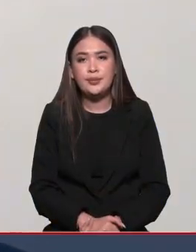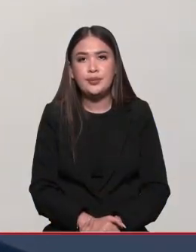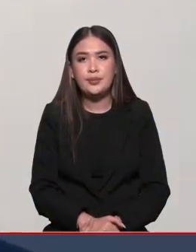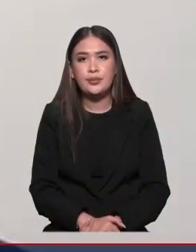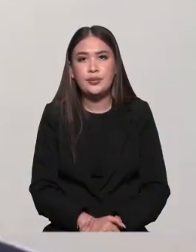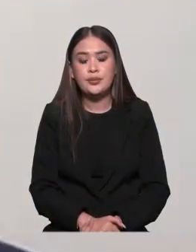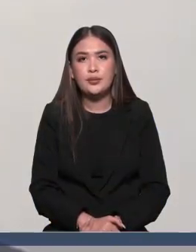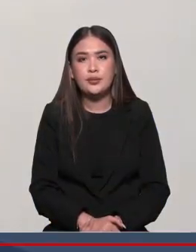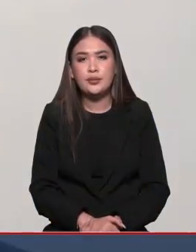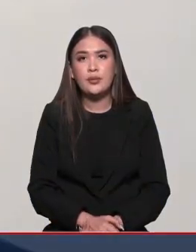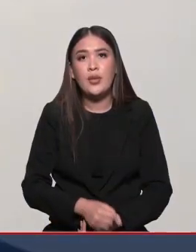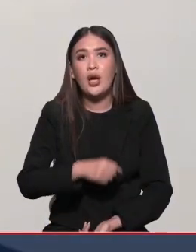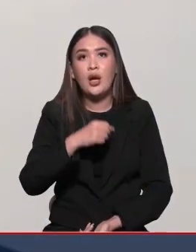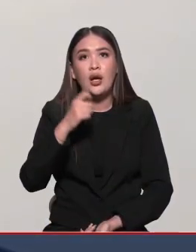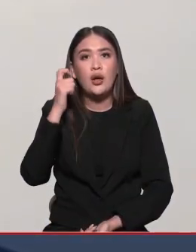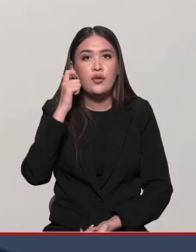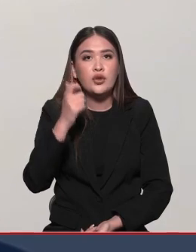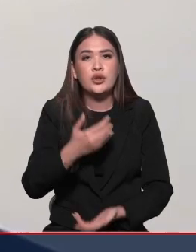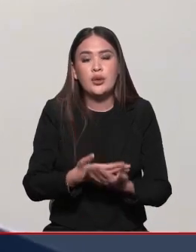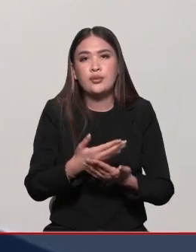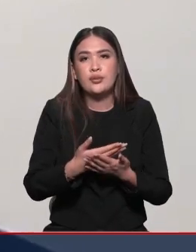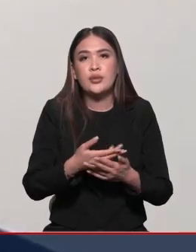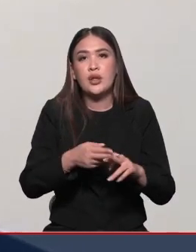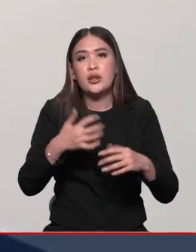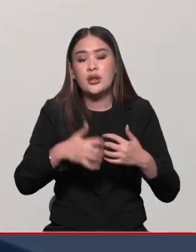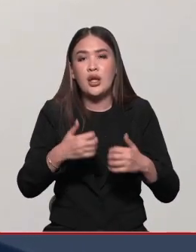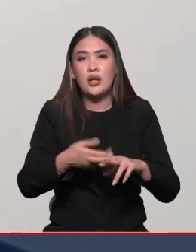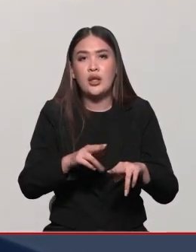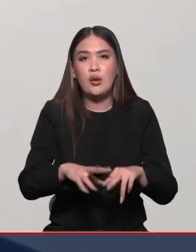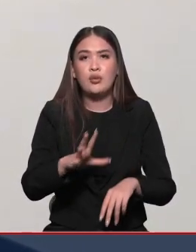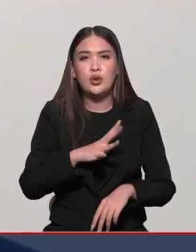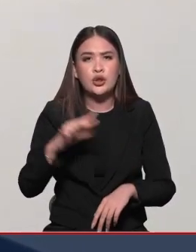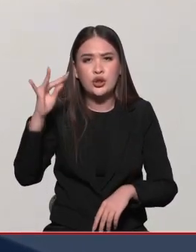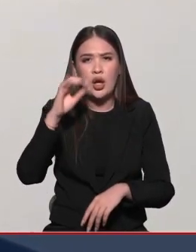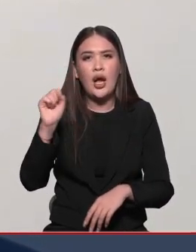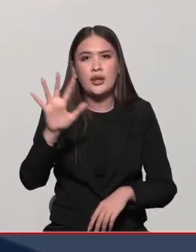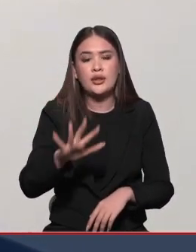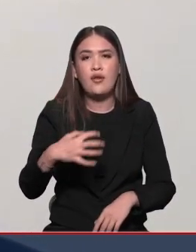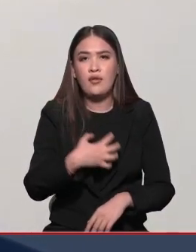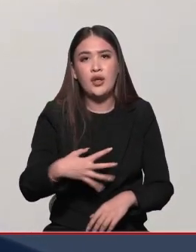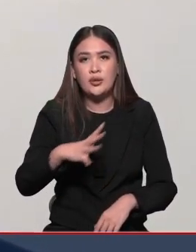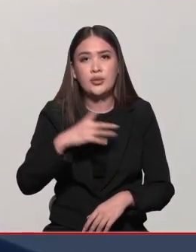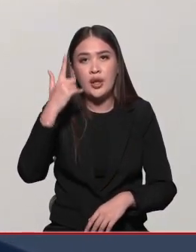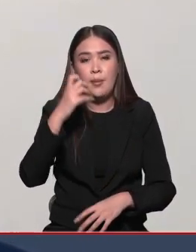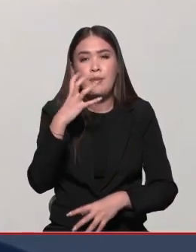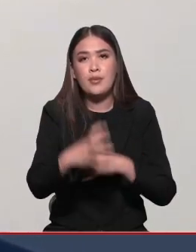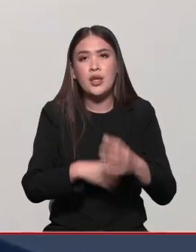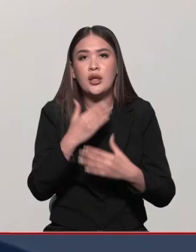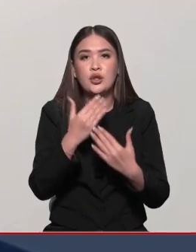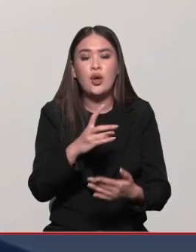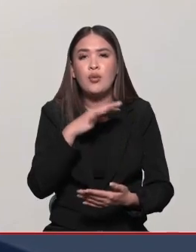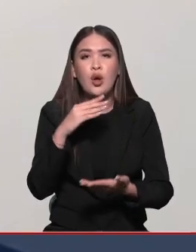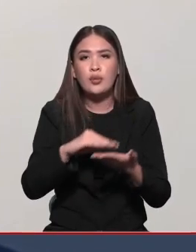изменилась в подростковом возрасте я понимал что народы Центральной Азии исторически были очень важными регион был частью мира о котором не так много